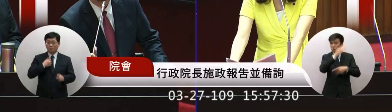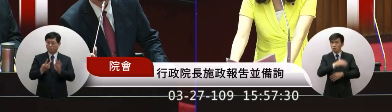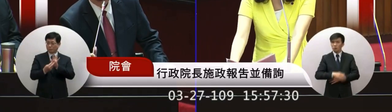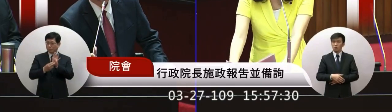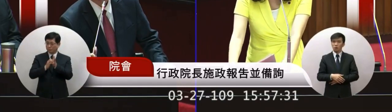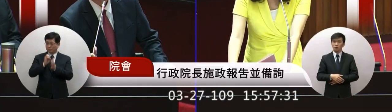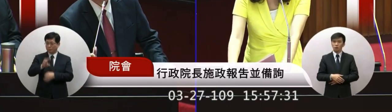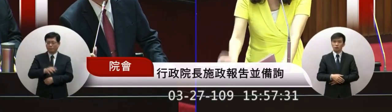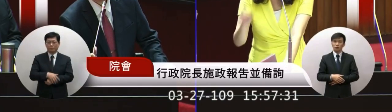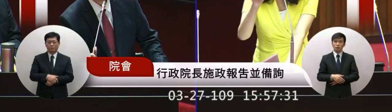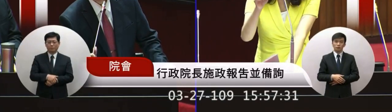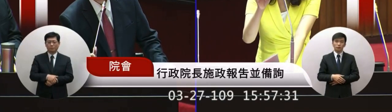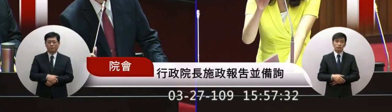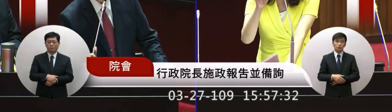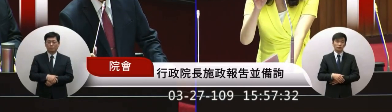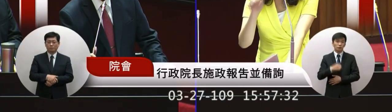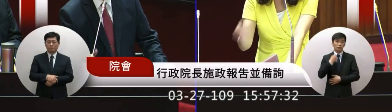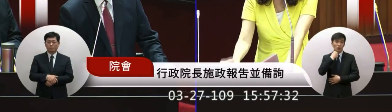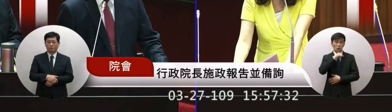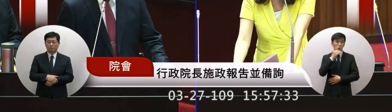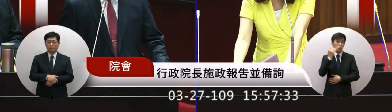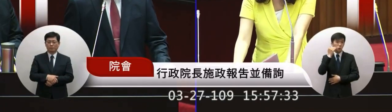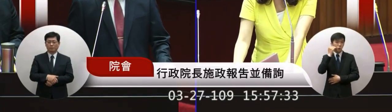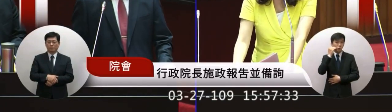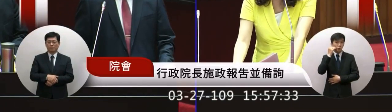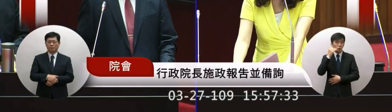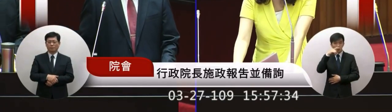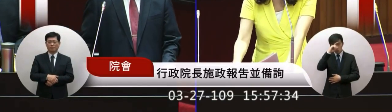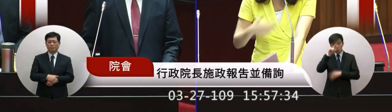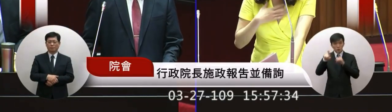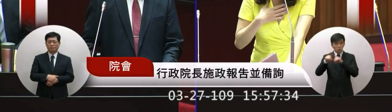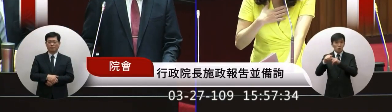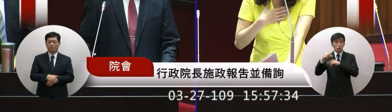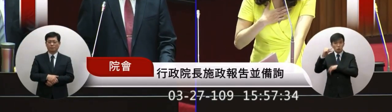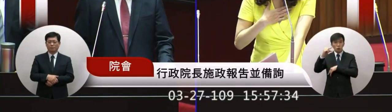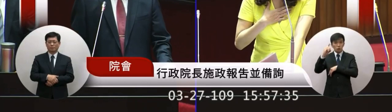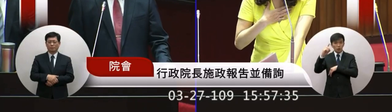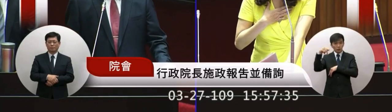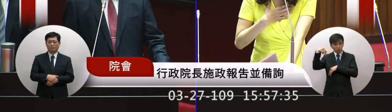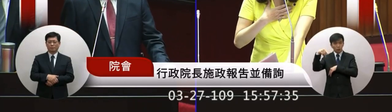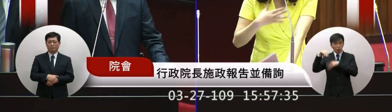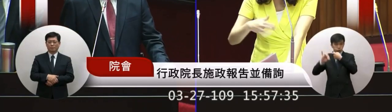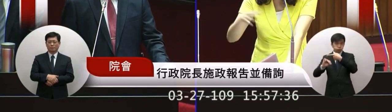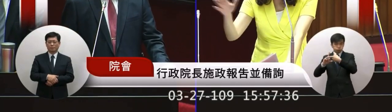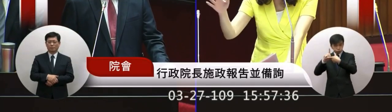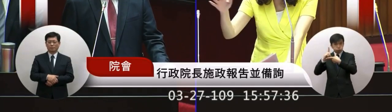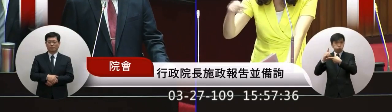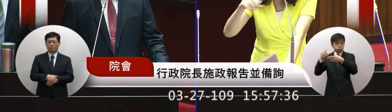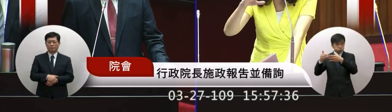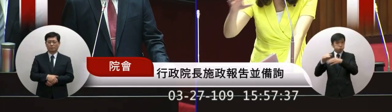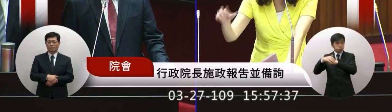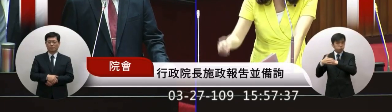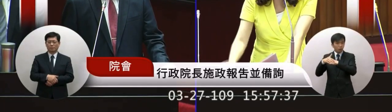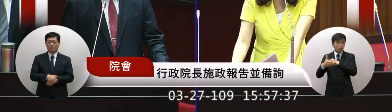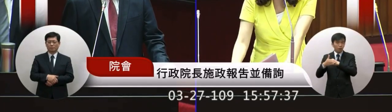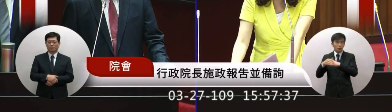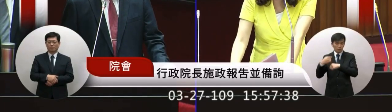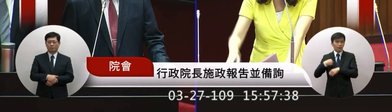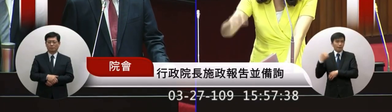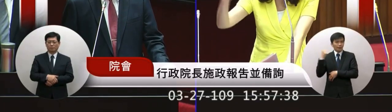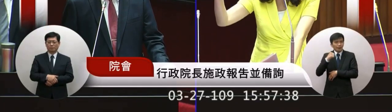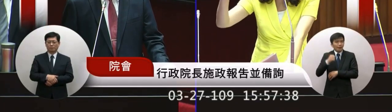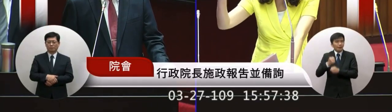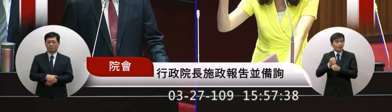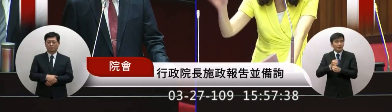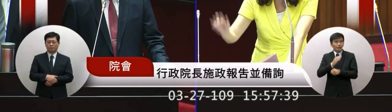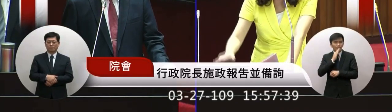给委员解释一下，好不好？ 台湾如果要占 GDP 的1%的话，我们量力而为嘛，哈。啊，其他国家都超过